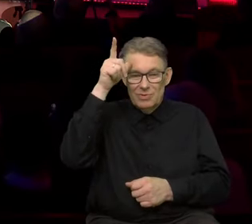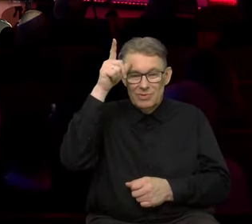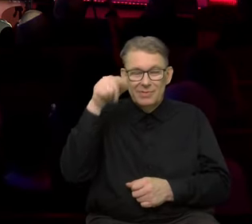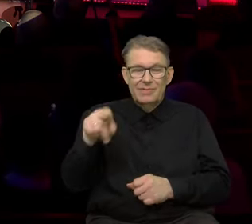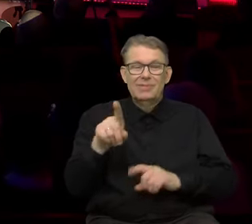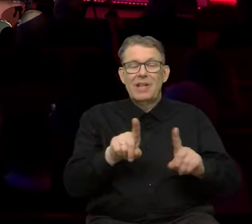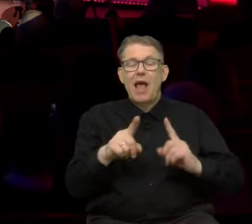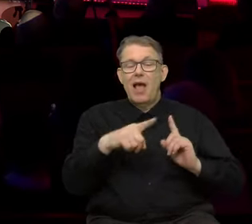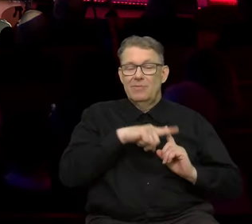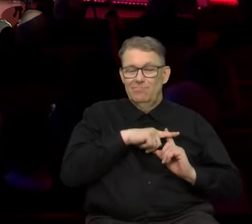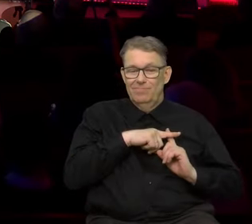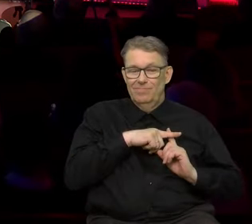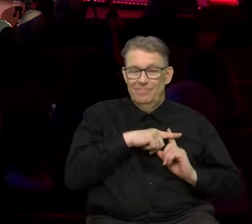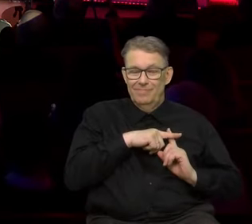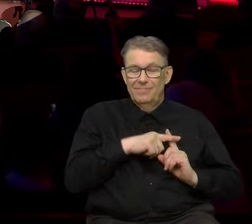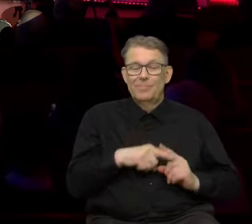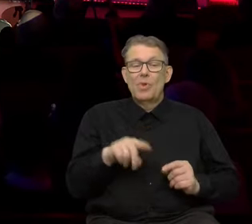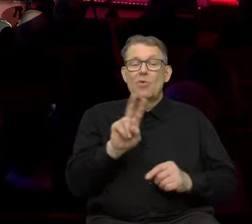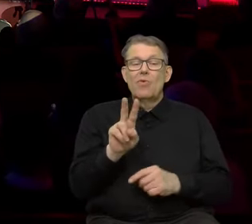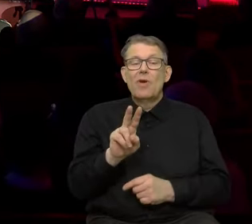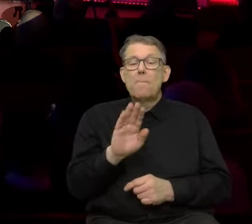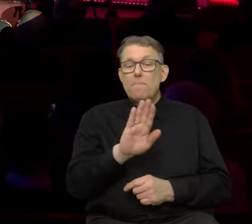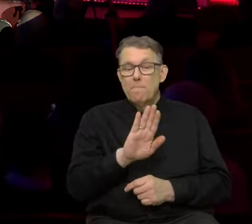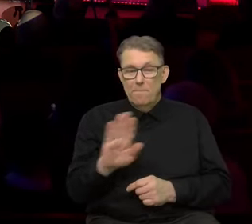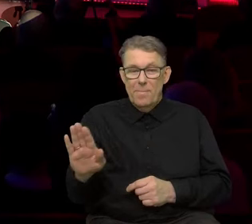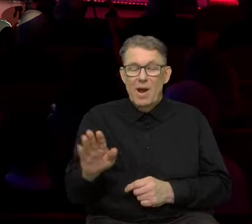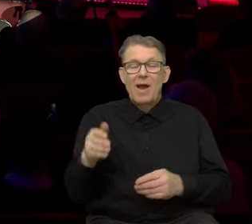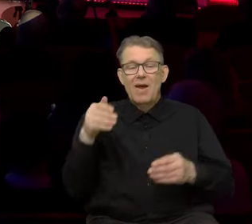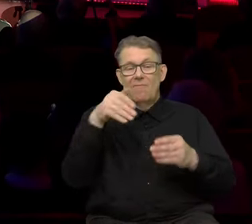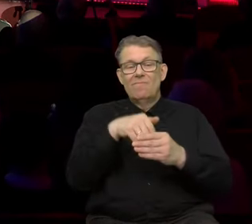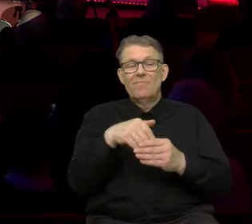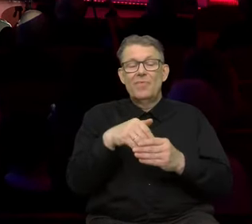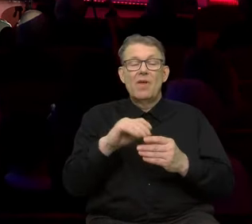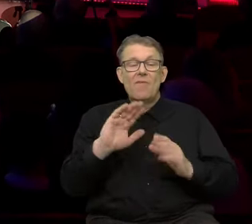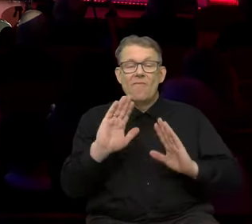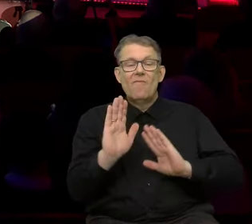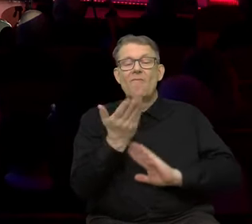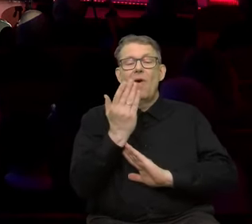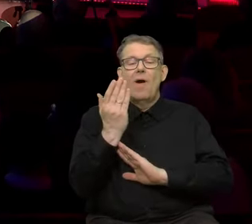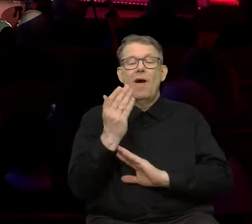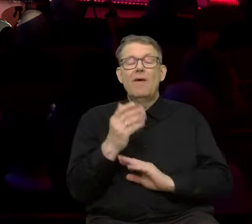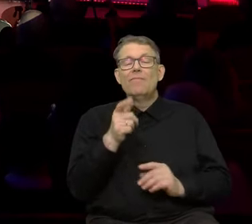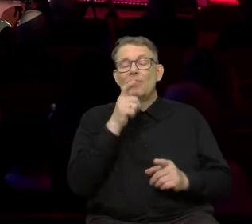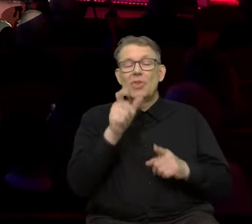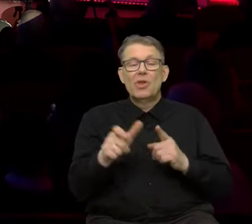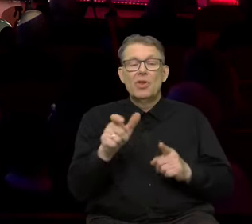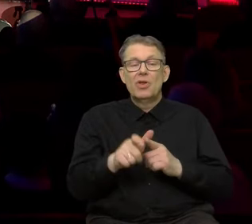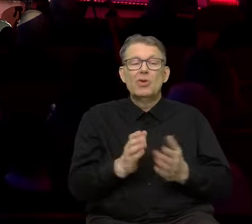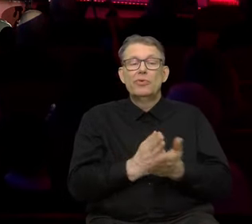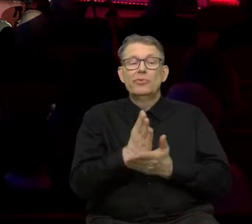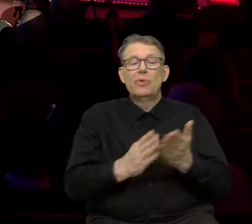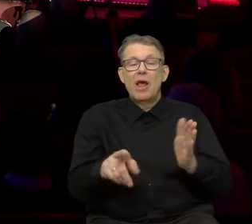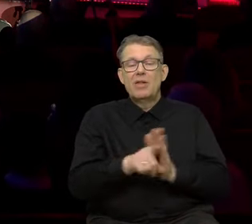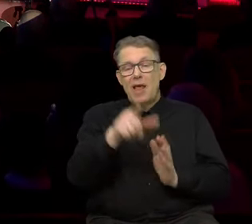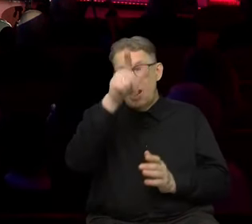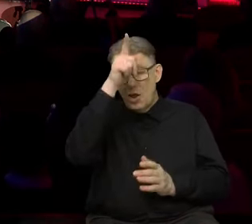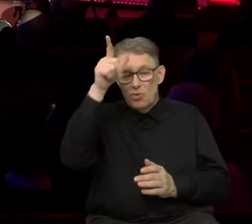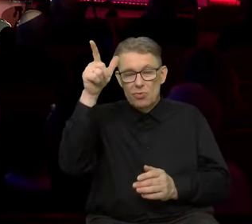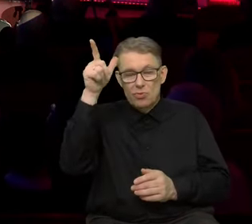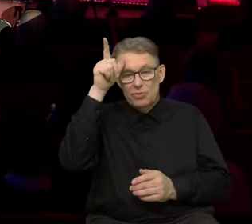znaku harcerskiego krzyża, którzy mają właśnie w swoim zawołaniu służbę ludziom i ojczyźnie, a także